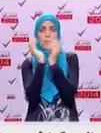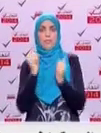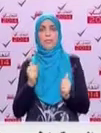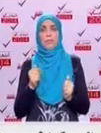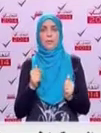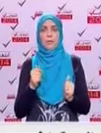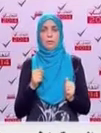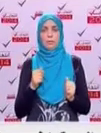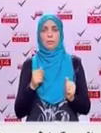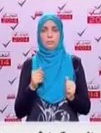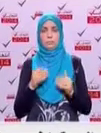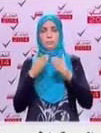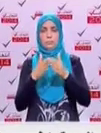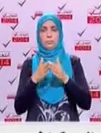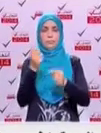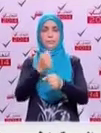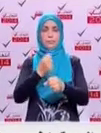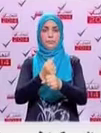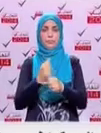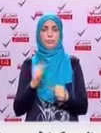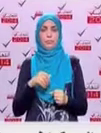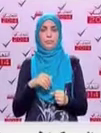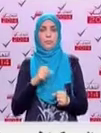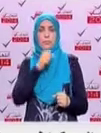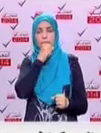بطبيعة الحال نحاول نخدم هذه الفئة المنسية